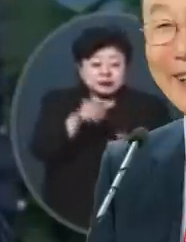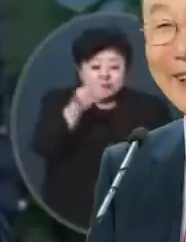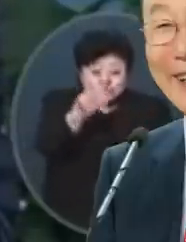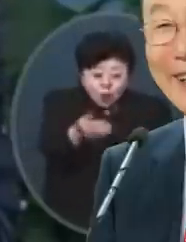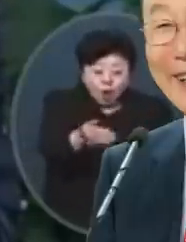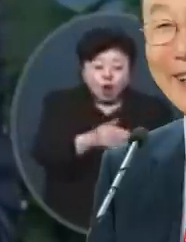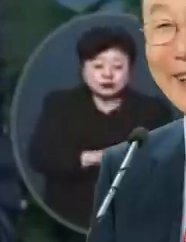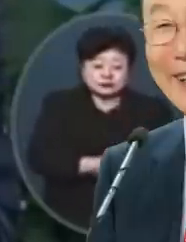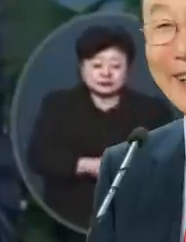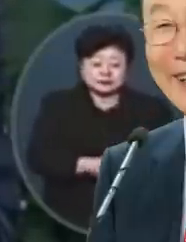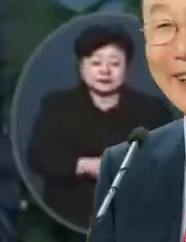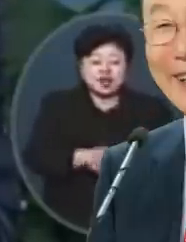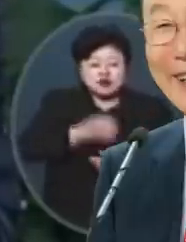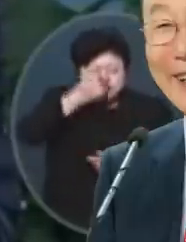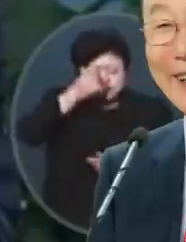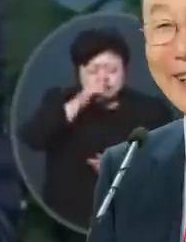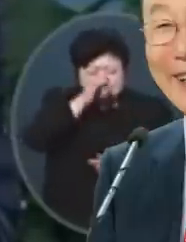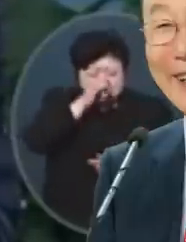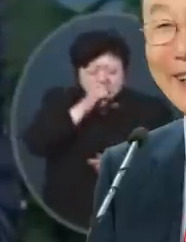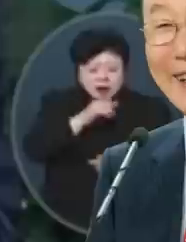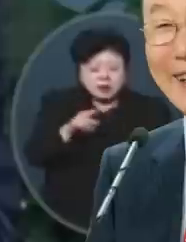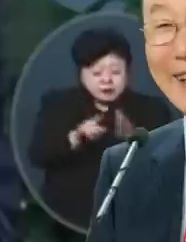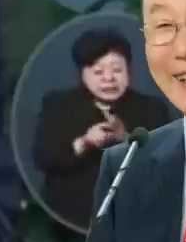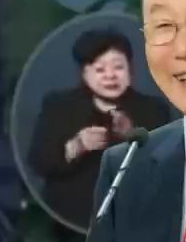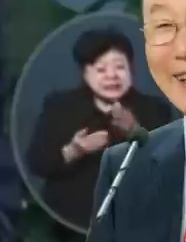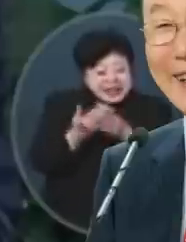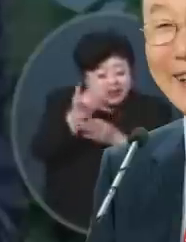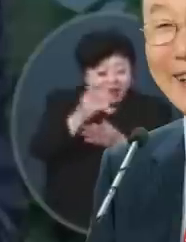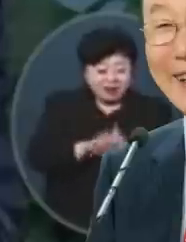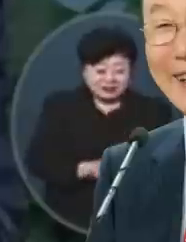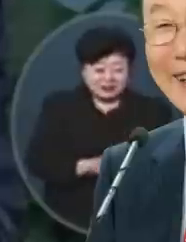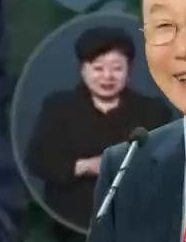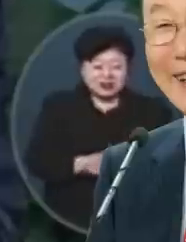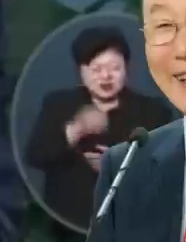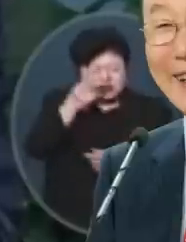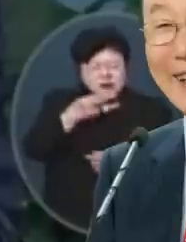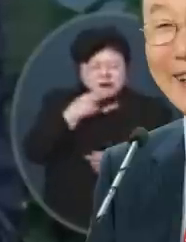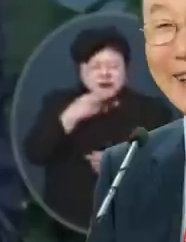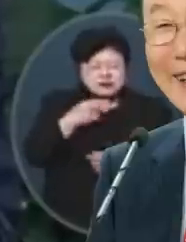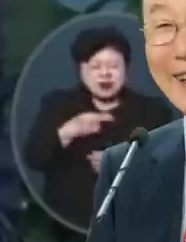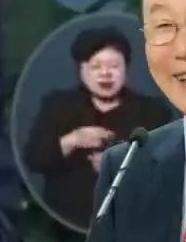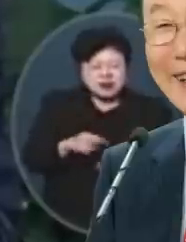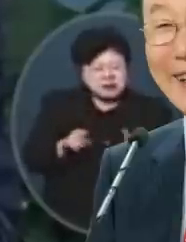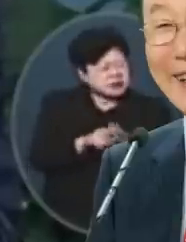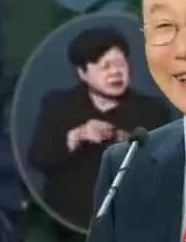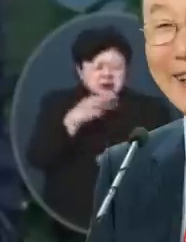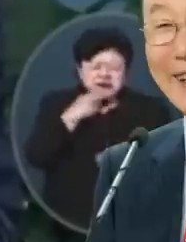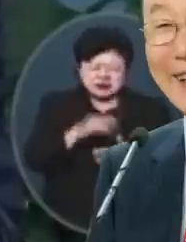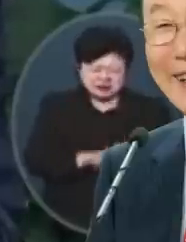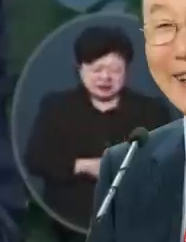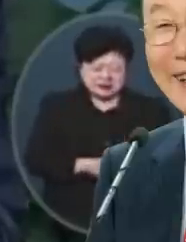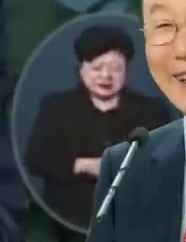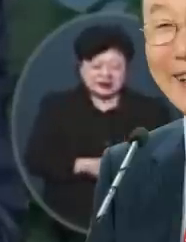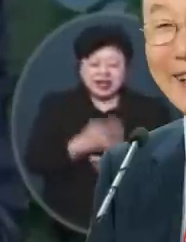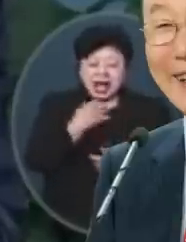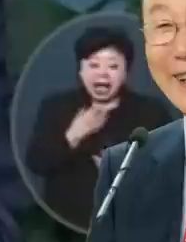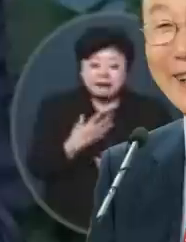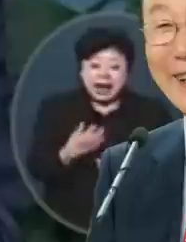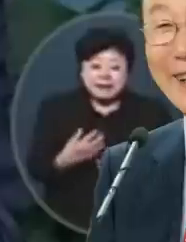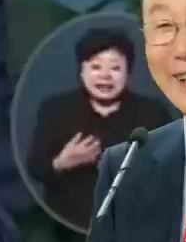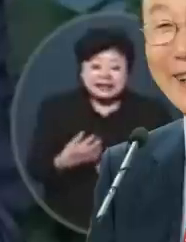것입니다. 꿈이 있으면 믿음이 생기는 것입니다. 꿈이 없으면 믿음도 안 생기는 것입니다.